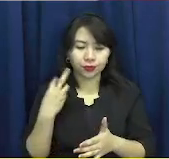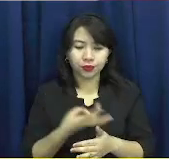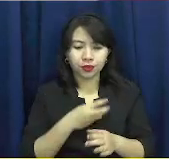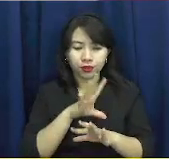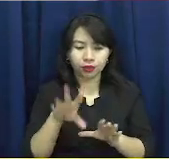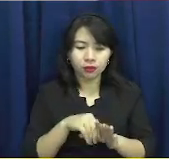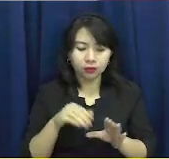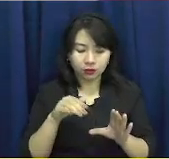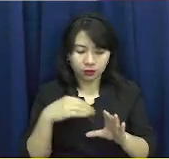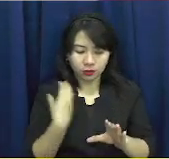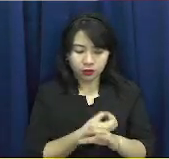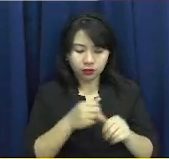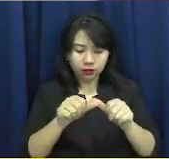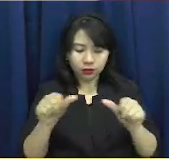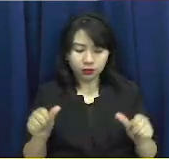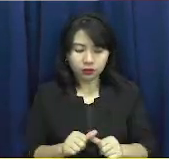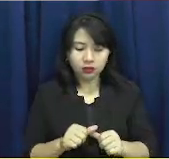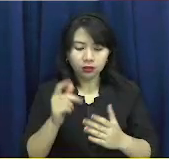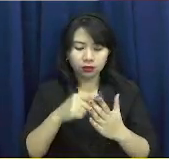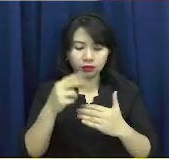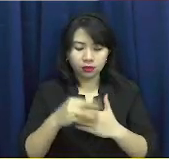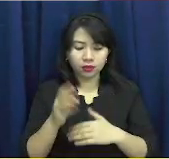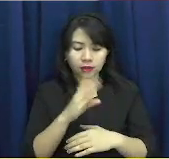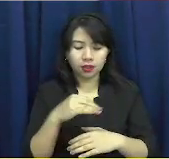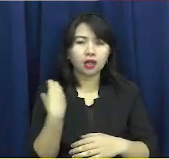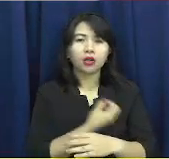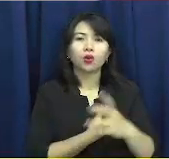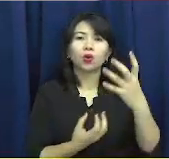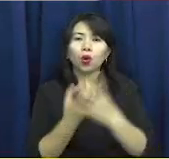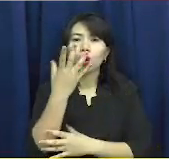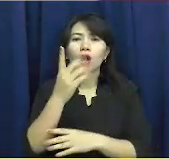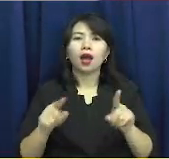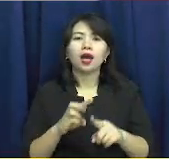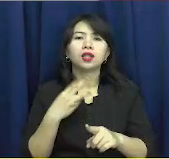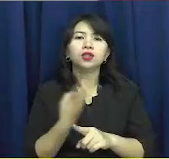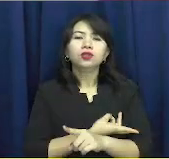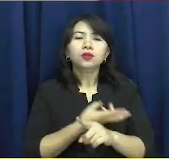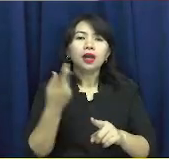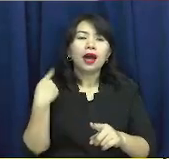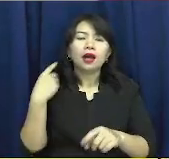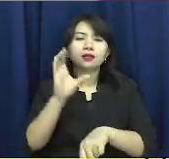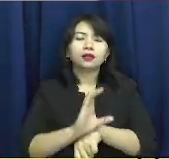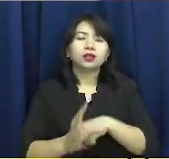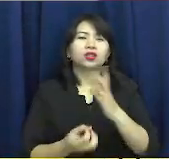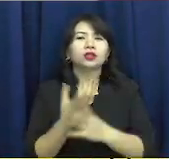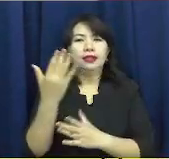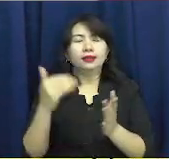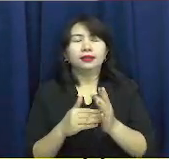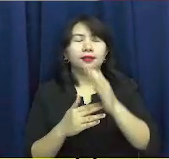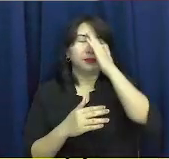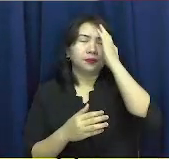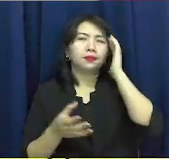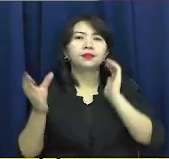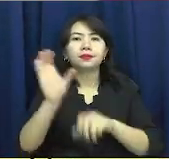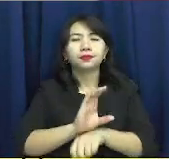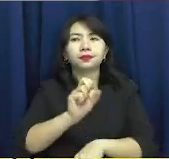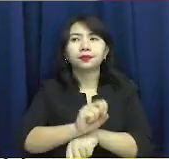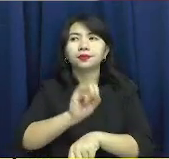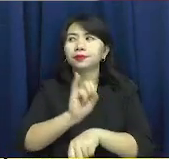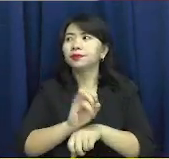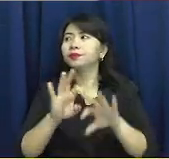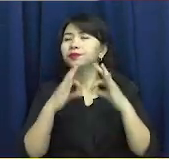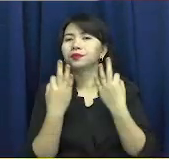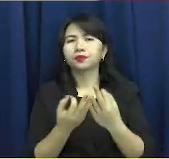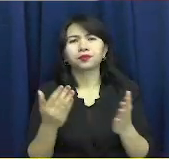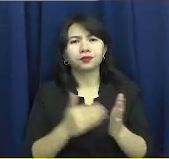nag-i-involve sa ating mga area programs, area growth para sa ikalalago ng ating area. Alright? So once again, sa CSI family,